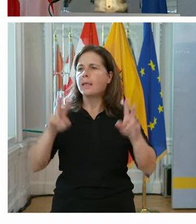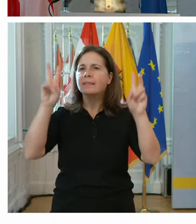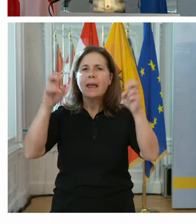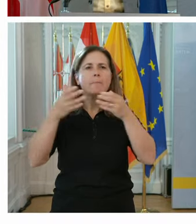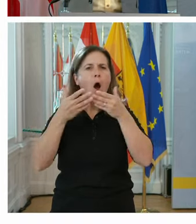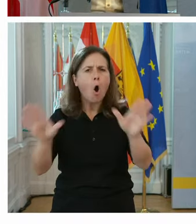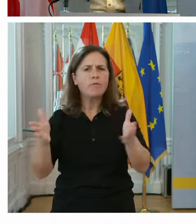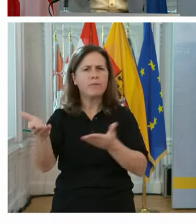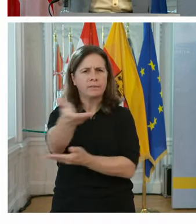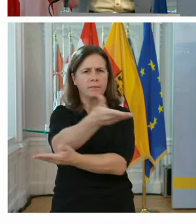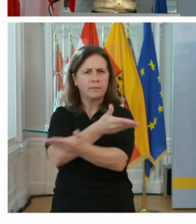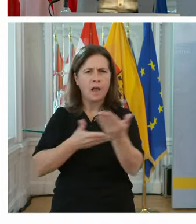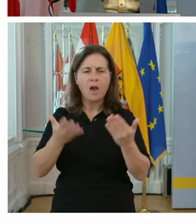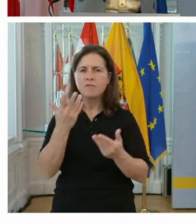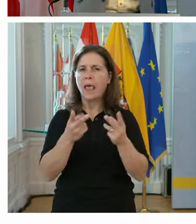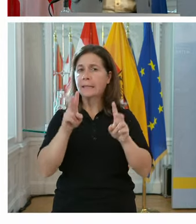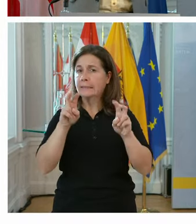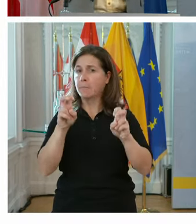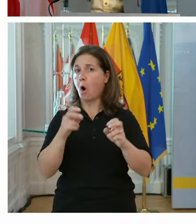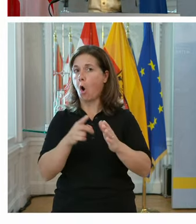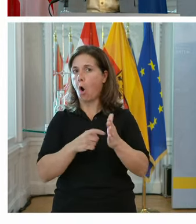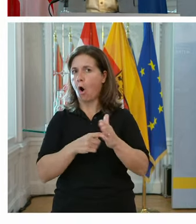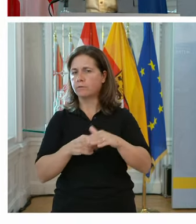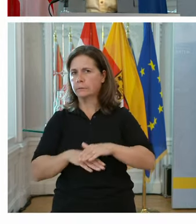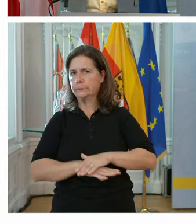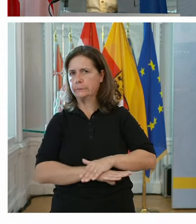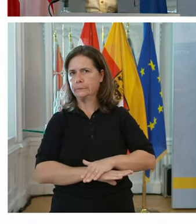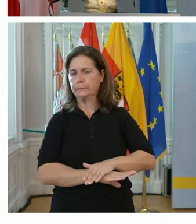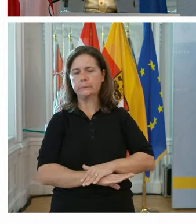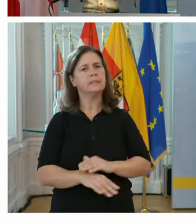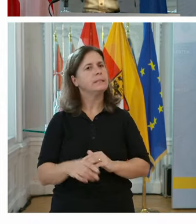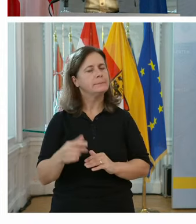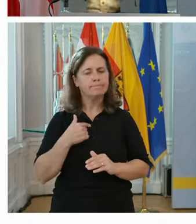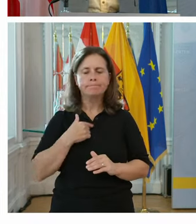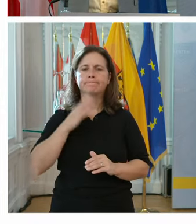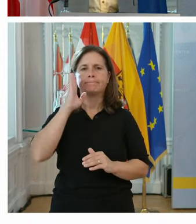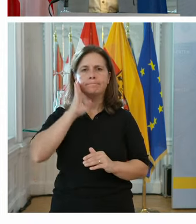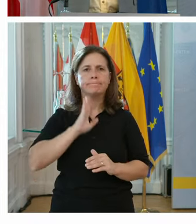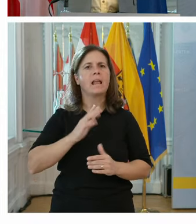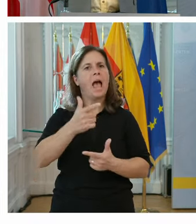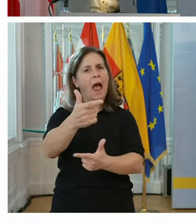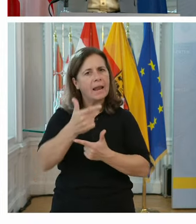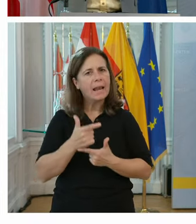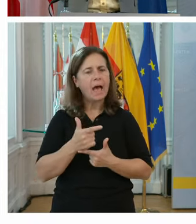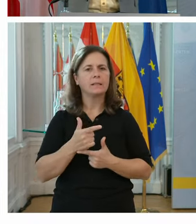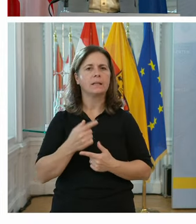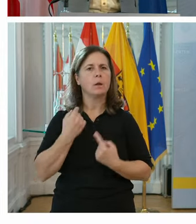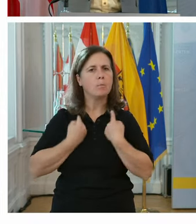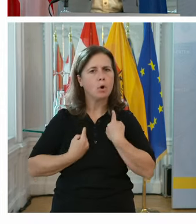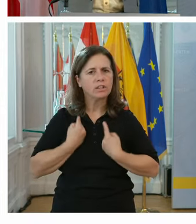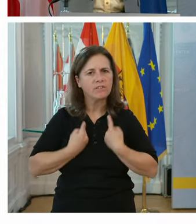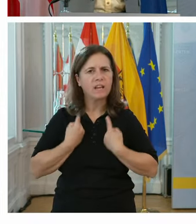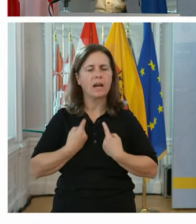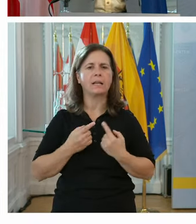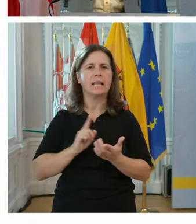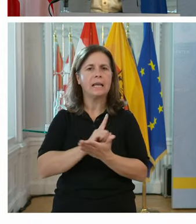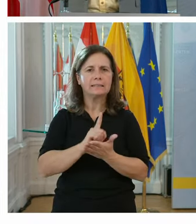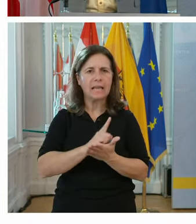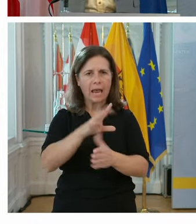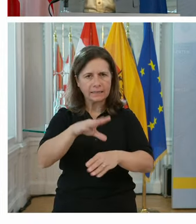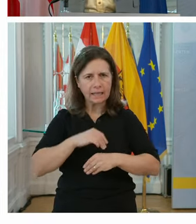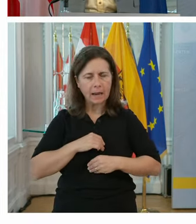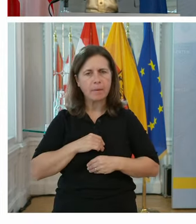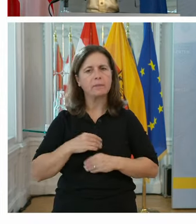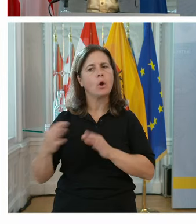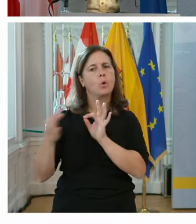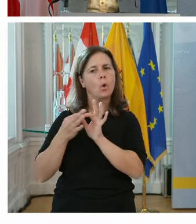die normalerweise vielleicht ein bisschen zurückgelassen werden. Deswegen kann ich Sie wirklich nur einladen, Sie dazu motivieren, nehmen Sie sich diese Zeit, treten Sie mit